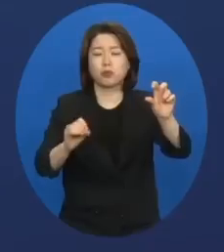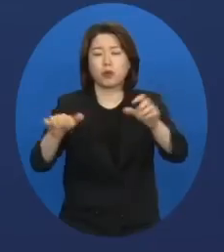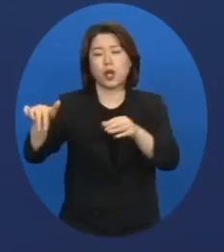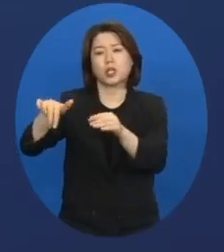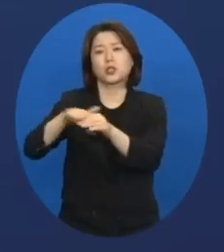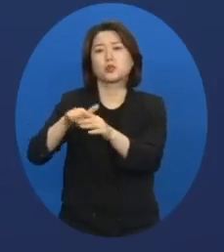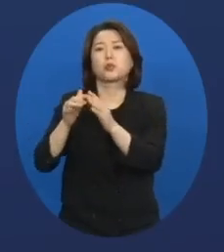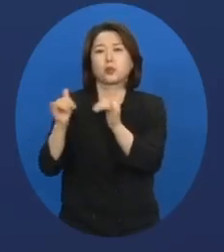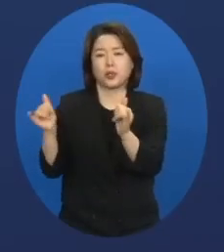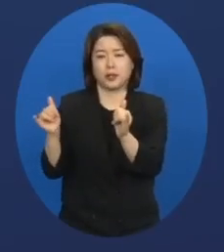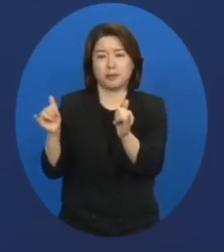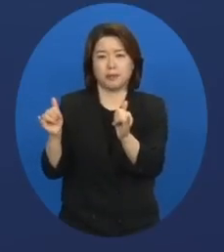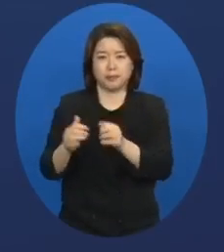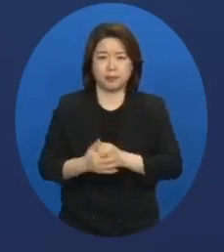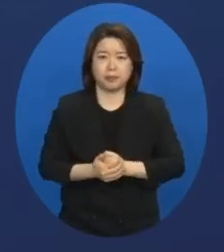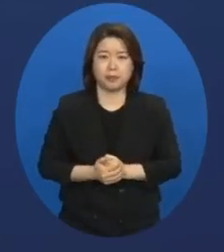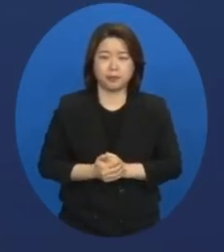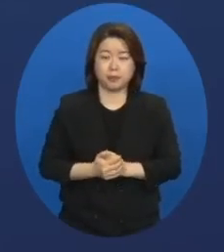기독교인이었고